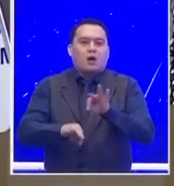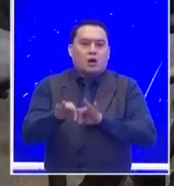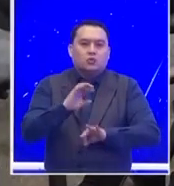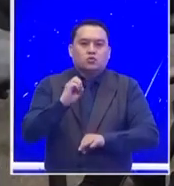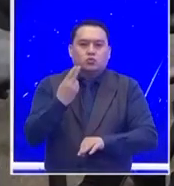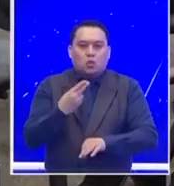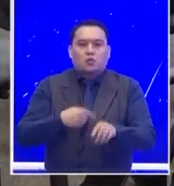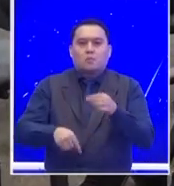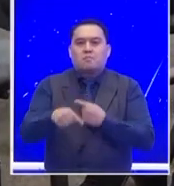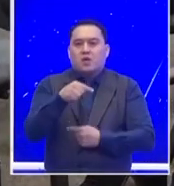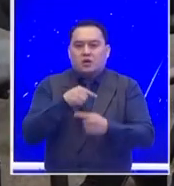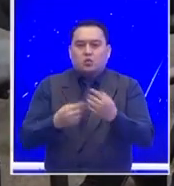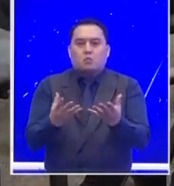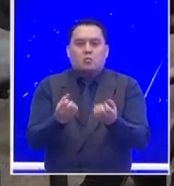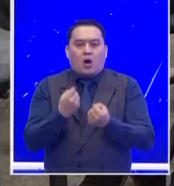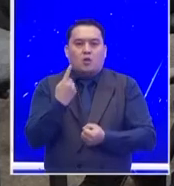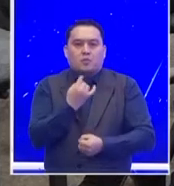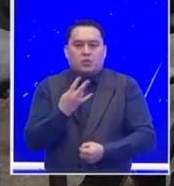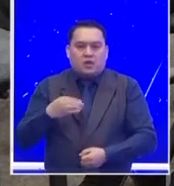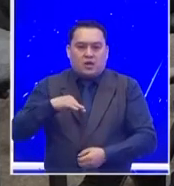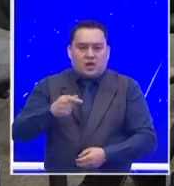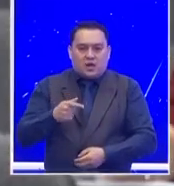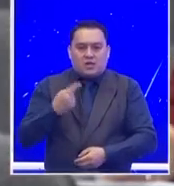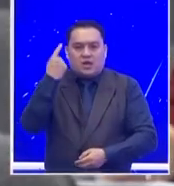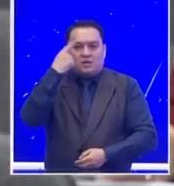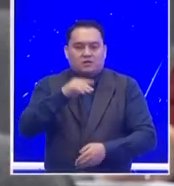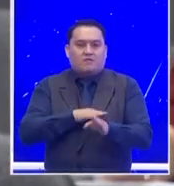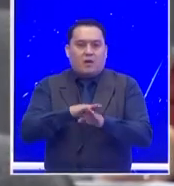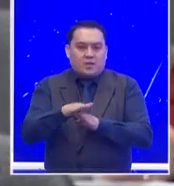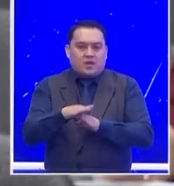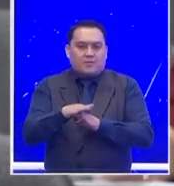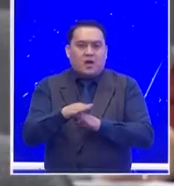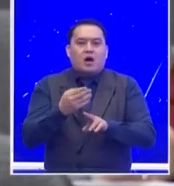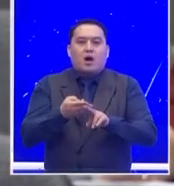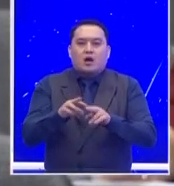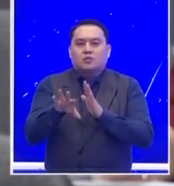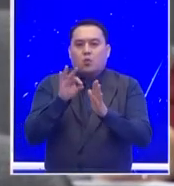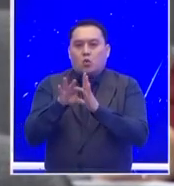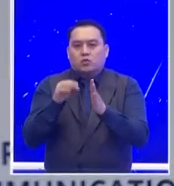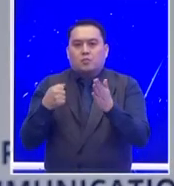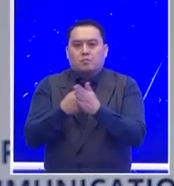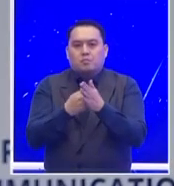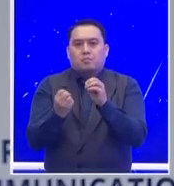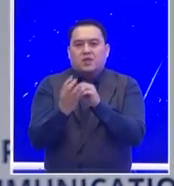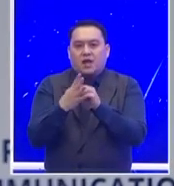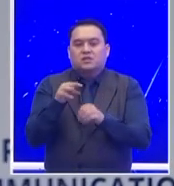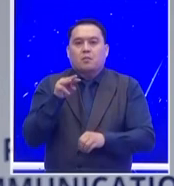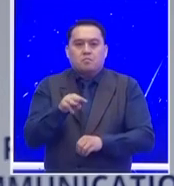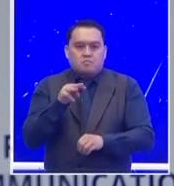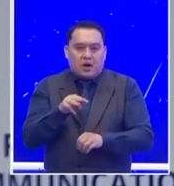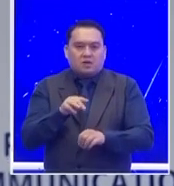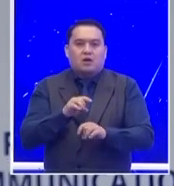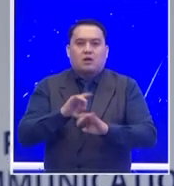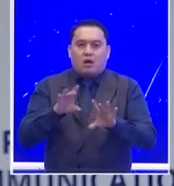по социальному бизнесу получат по 1 миллиону тенге на реализацию идеи. Отбор продлится до 15 марта.